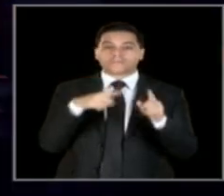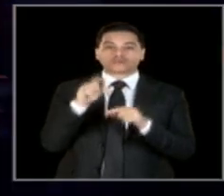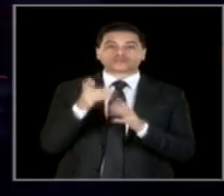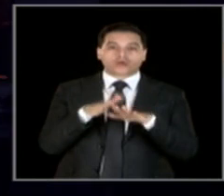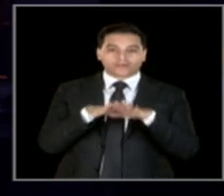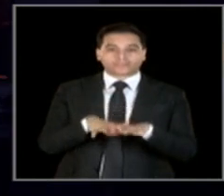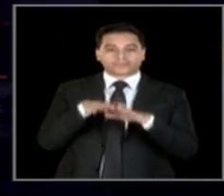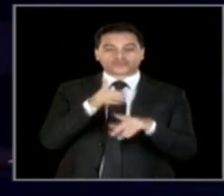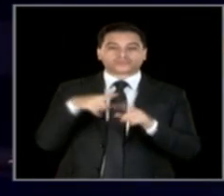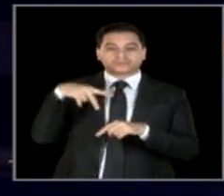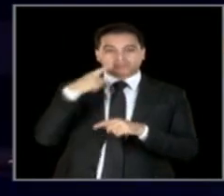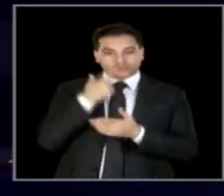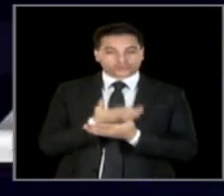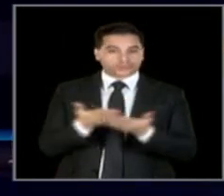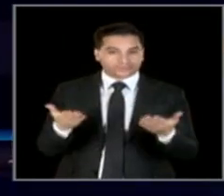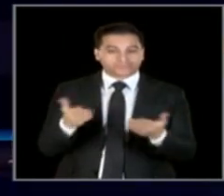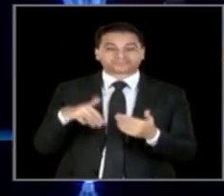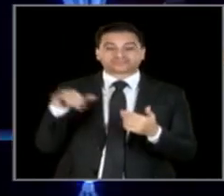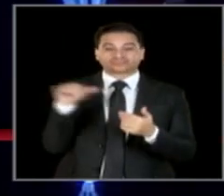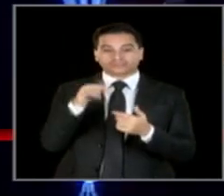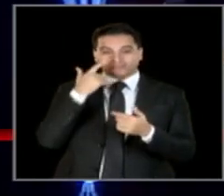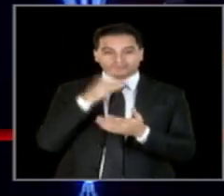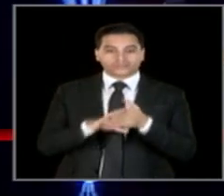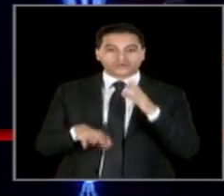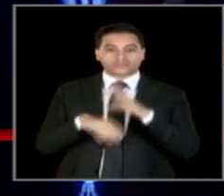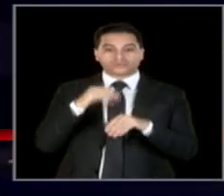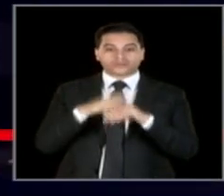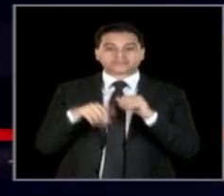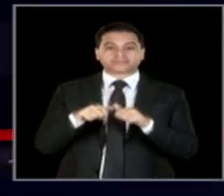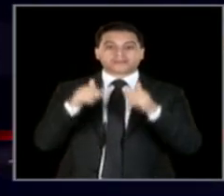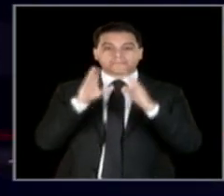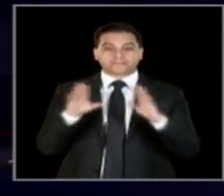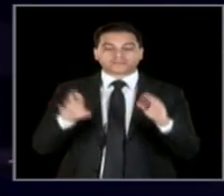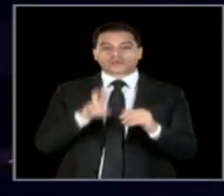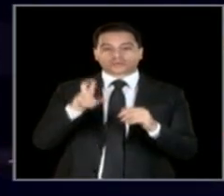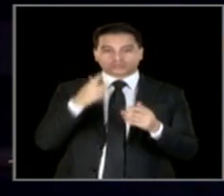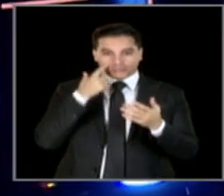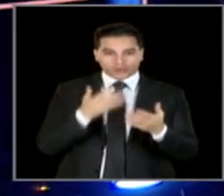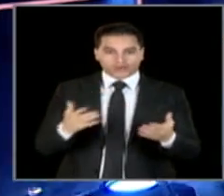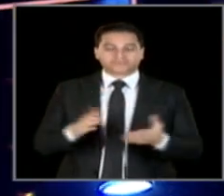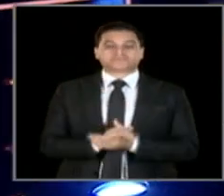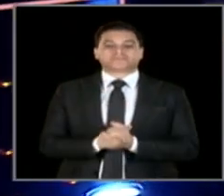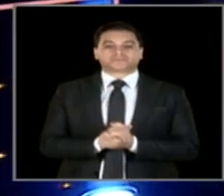على السرعة، ليكم أنتوا التمن. سينما ومسرح. والسؤال هو: